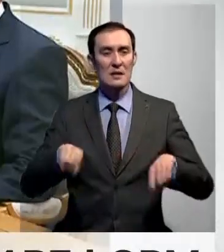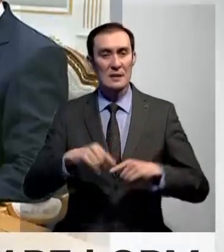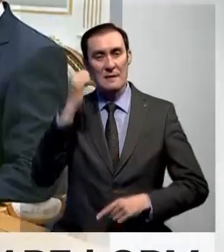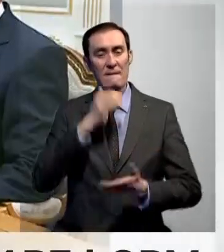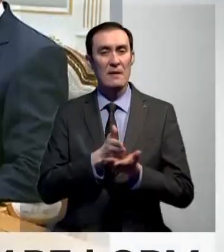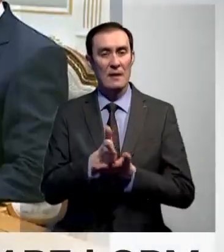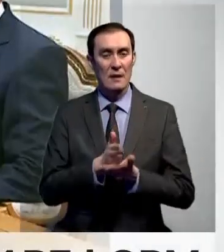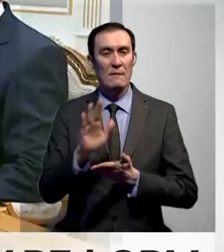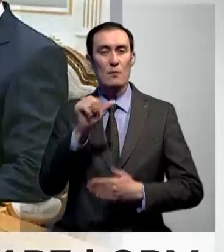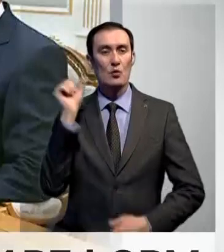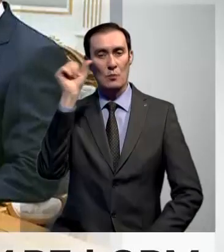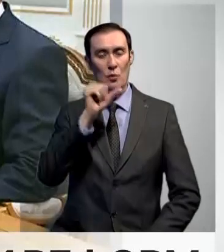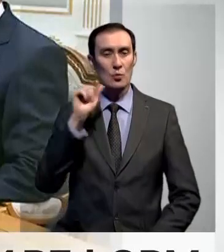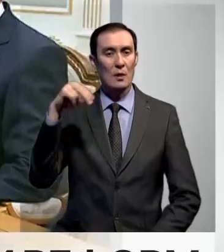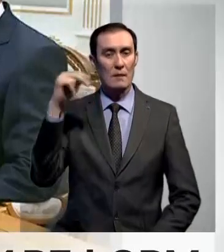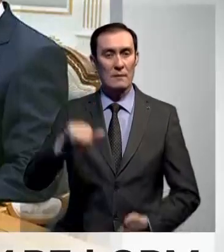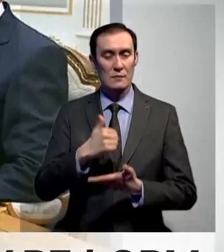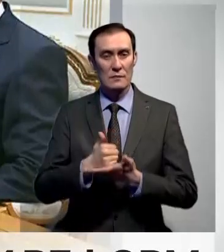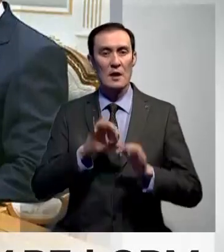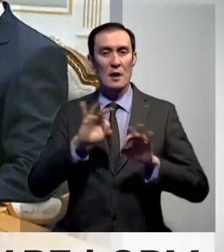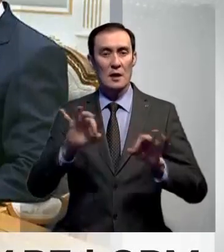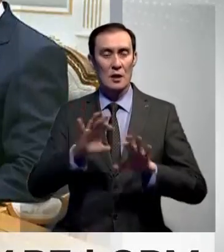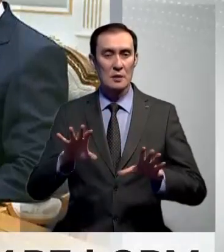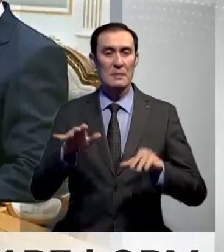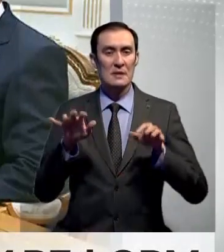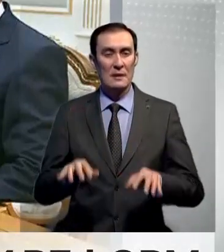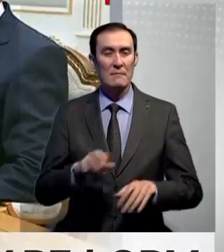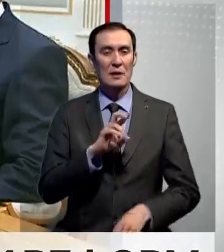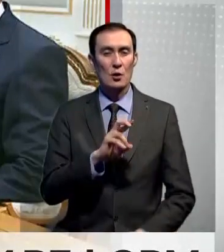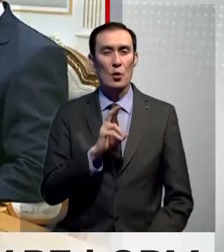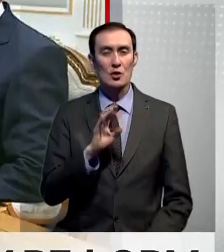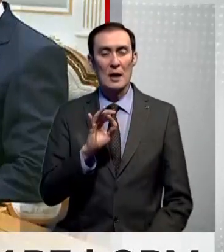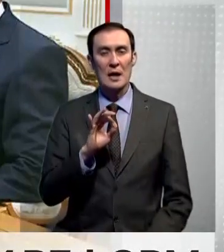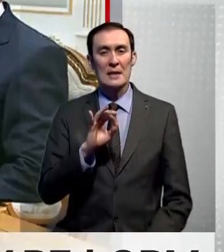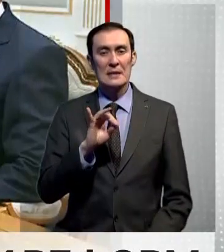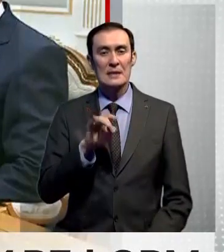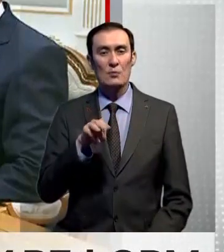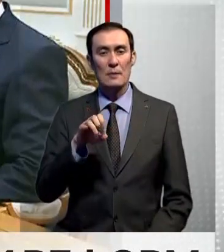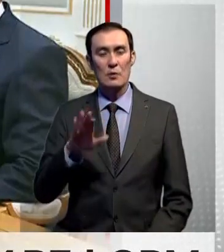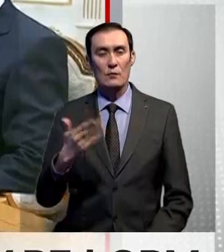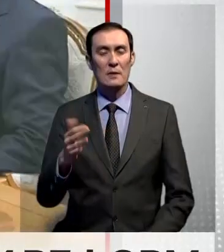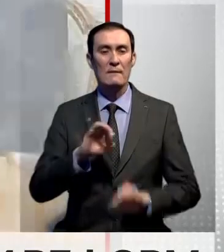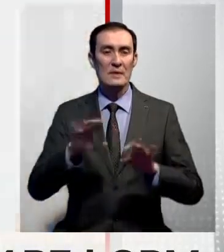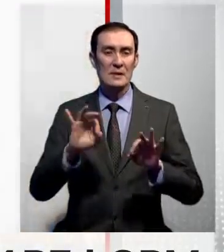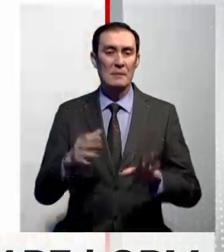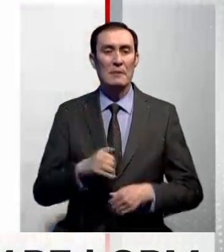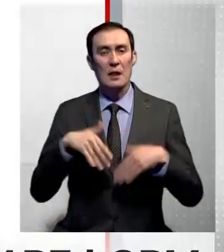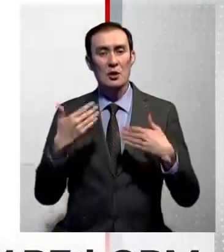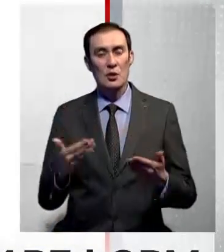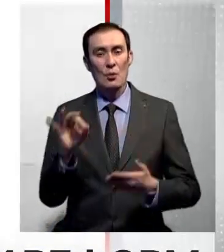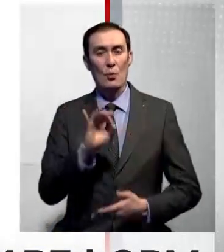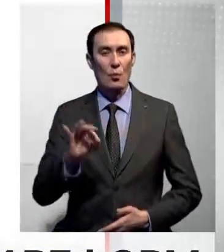Организация ветеранов, в прошлом году президенту доложил его председатель Бактыхужа Измухамбетов. Он высказал ряд